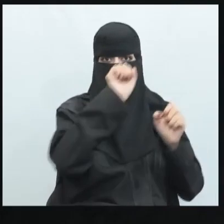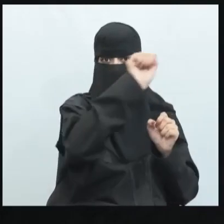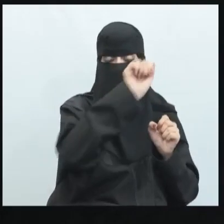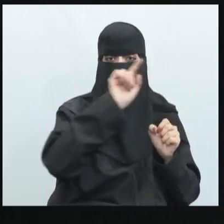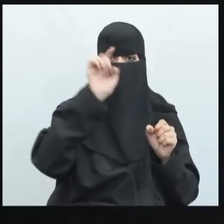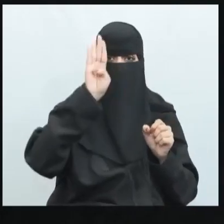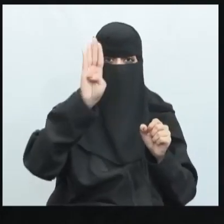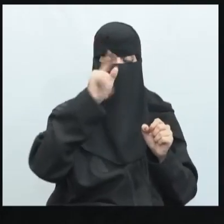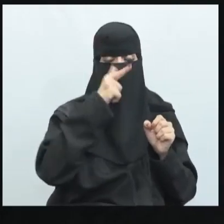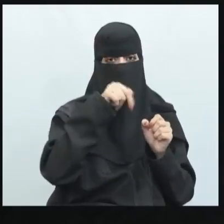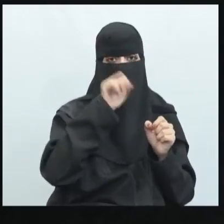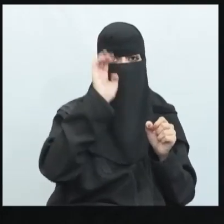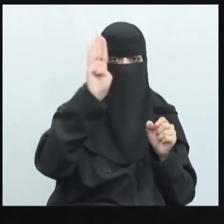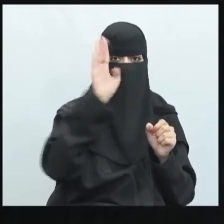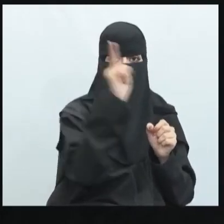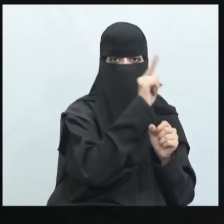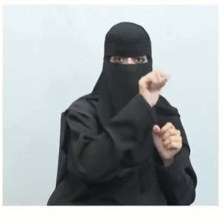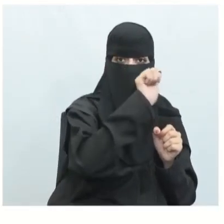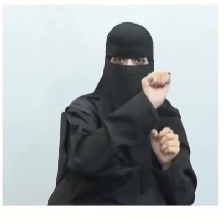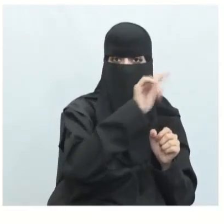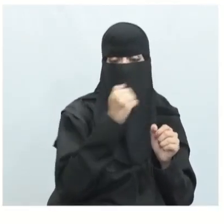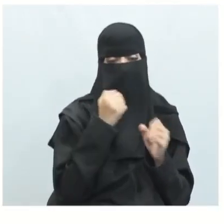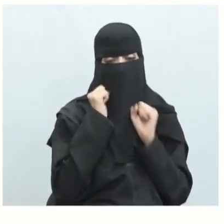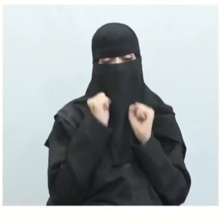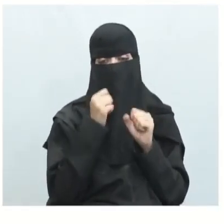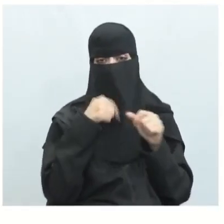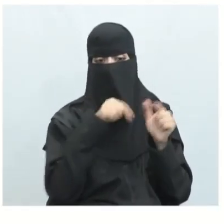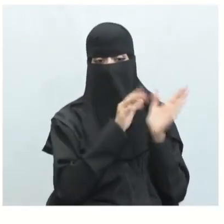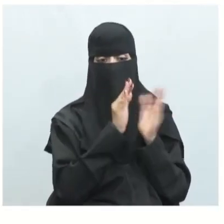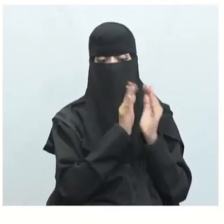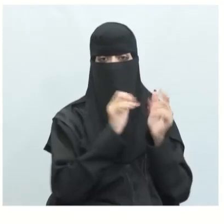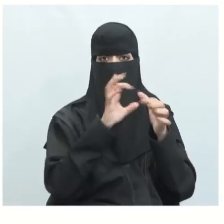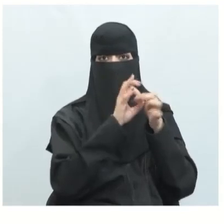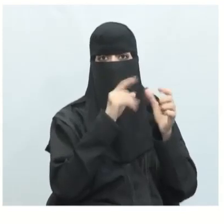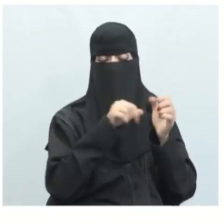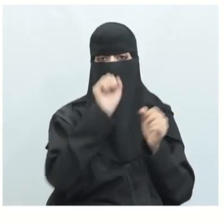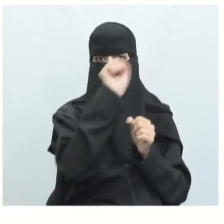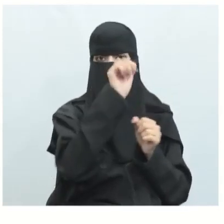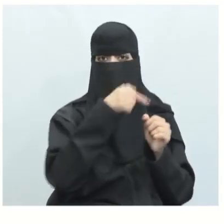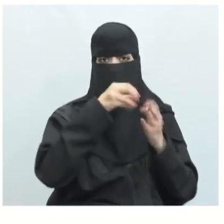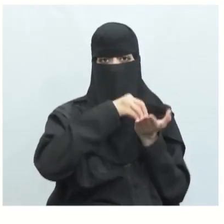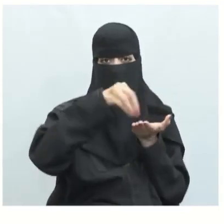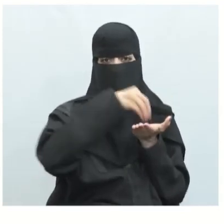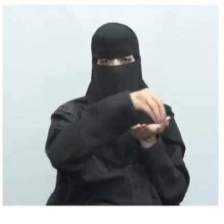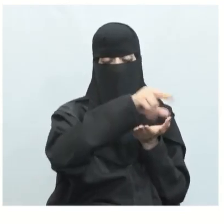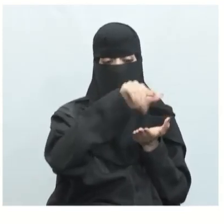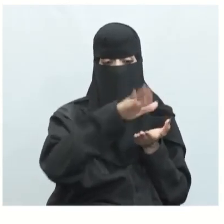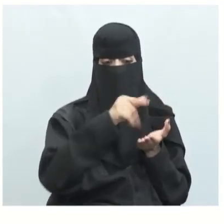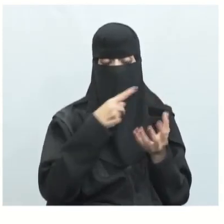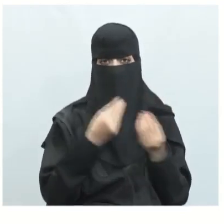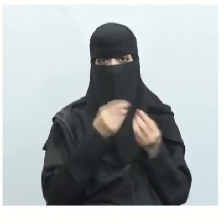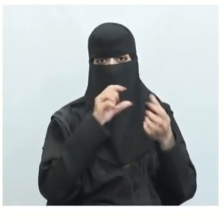ب الى اي فاذا لا تستطيع او لا تنطبق عليها علاقه الاصل والفرع بين